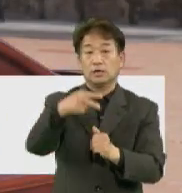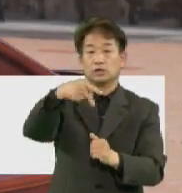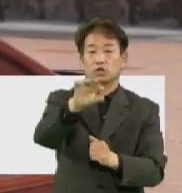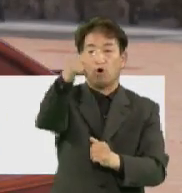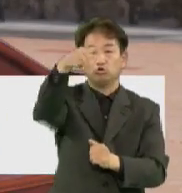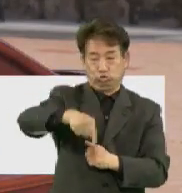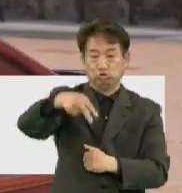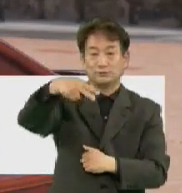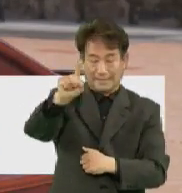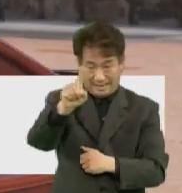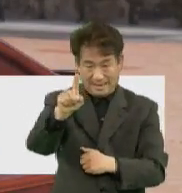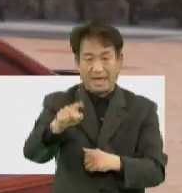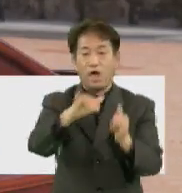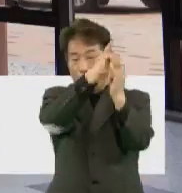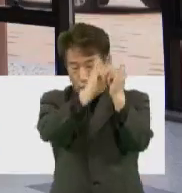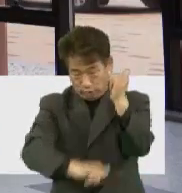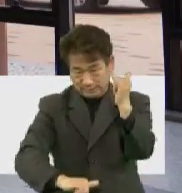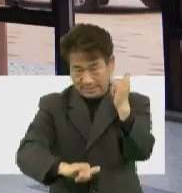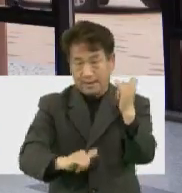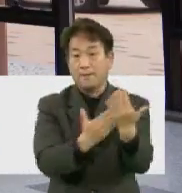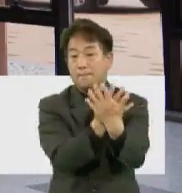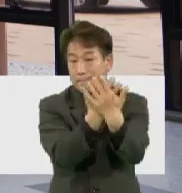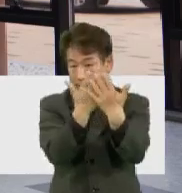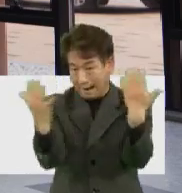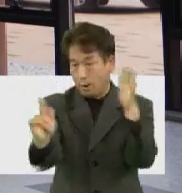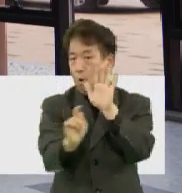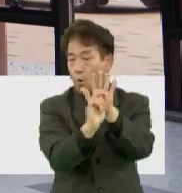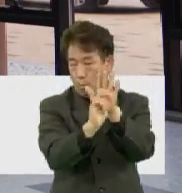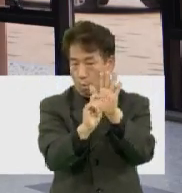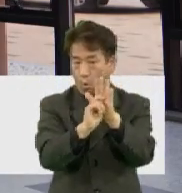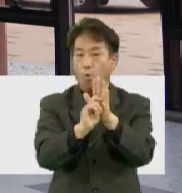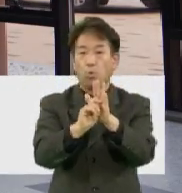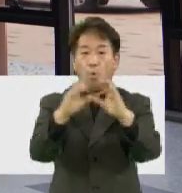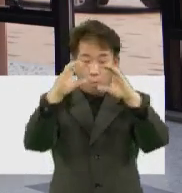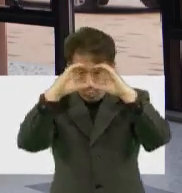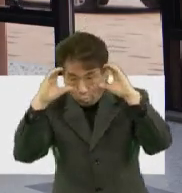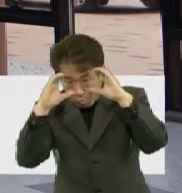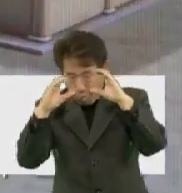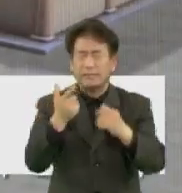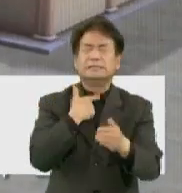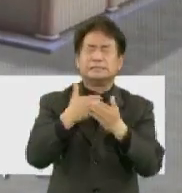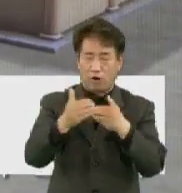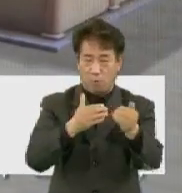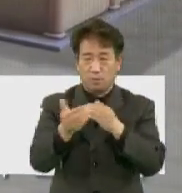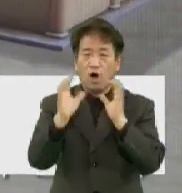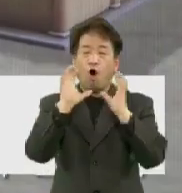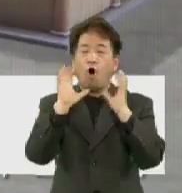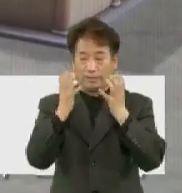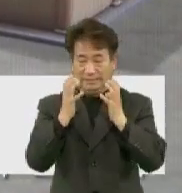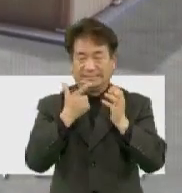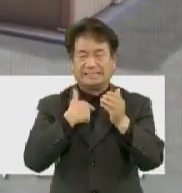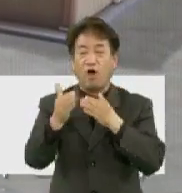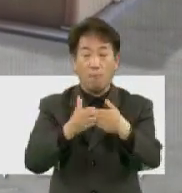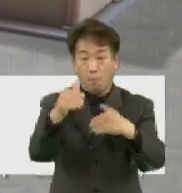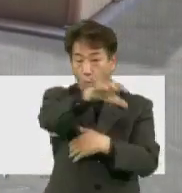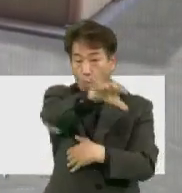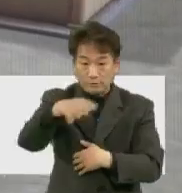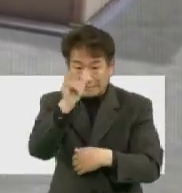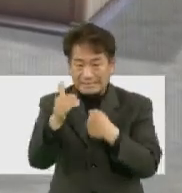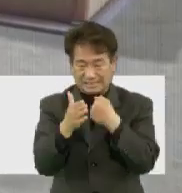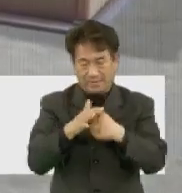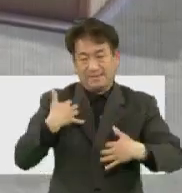역사와 발굴 유물들을 전시한 홍보실 과 vr 을 활용한 영상체험 시에 어린이 전용 체험 시설이 있어 어린이들이